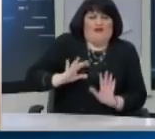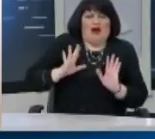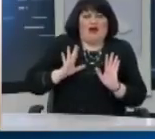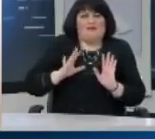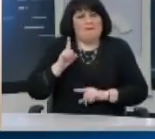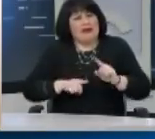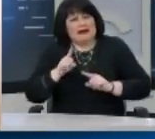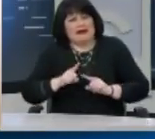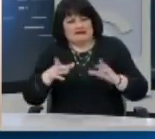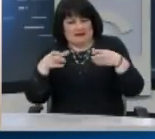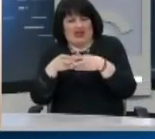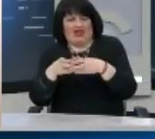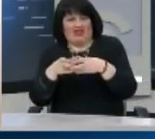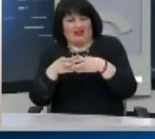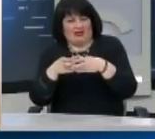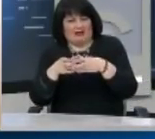να απονομιμοποιηθεί